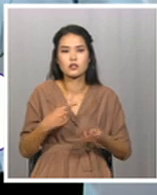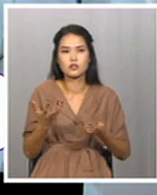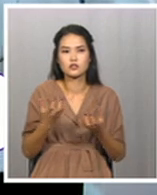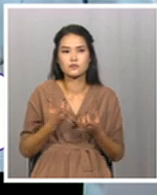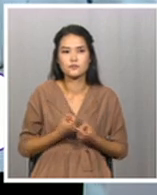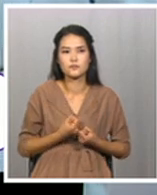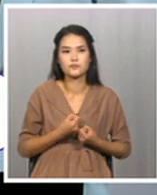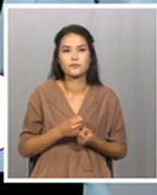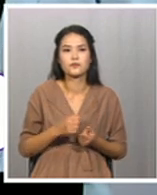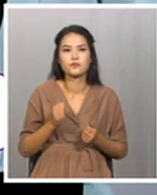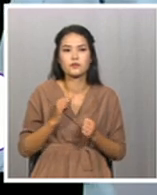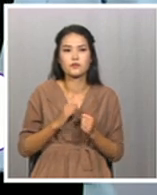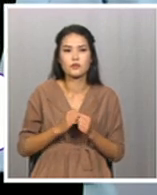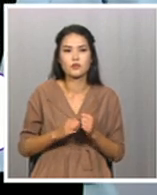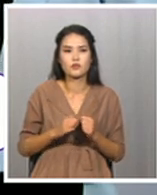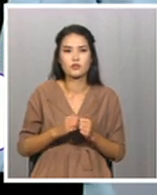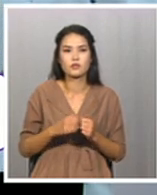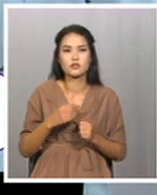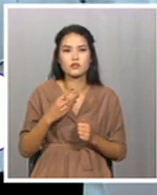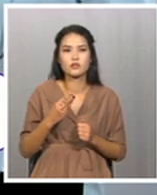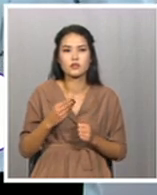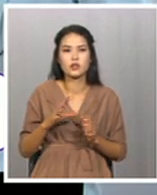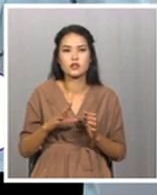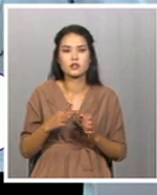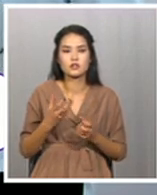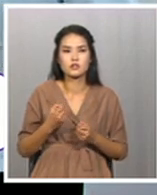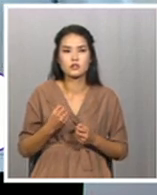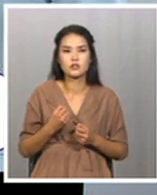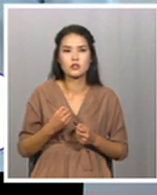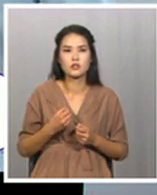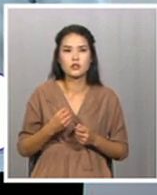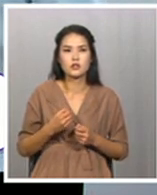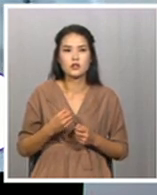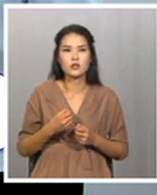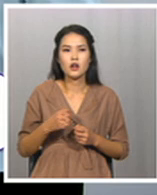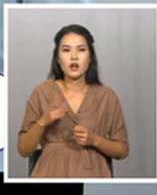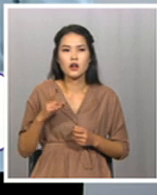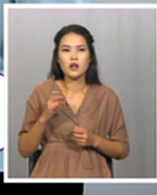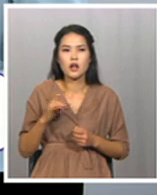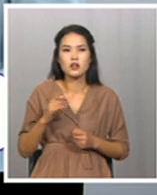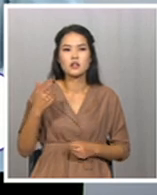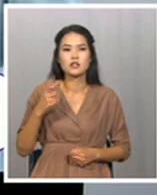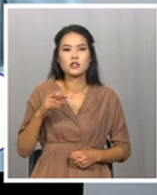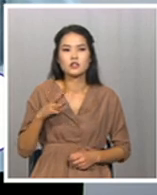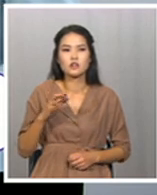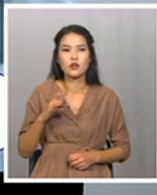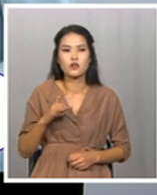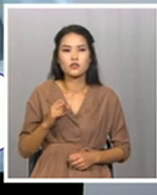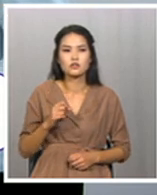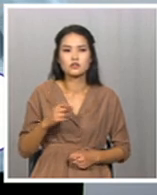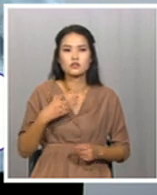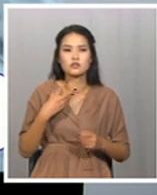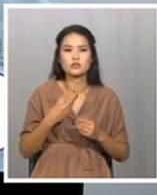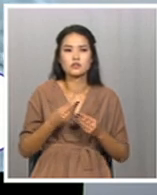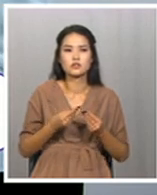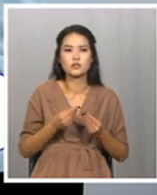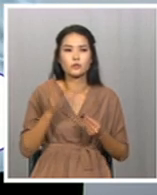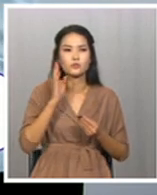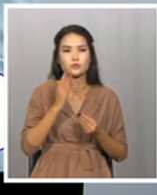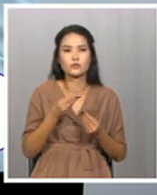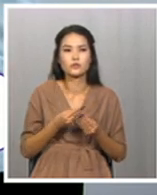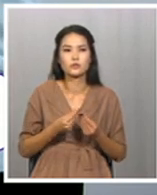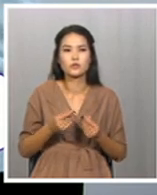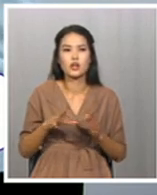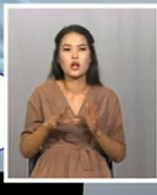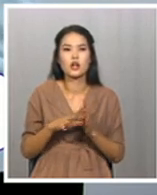осы қасиетіне байланысты кеңінен қолданылады. Калий хлориді сулы ерітіндісін электролиз деген